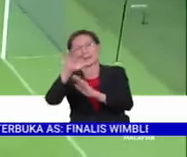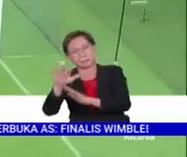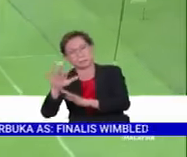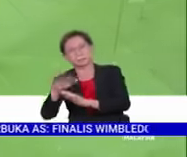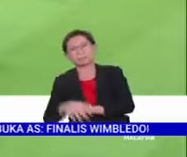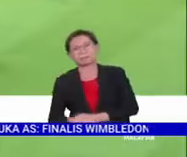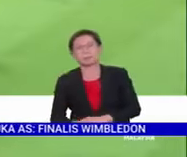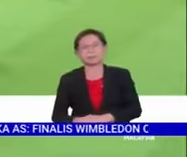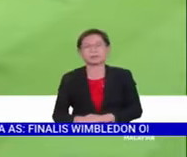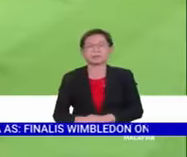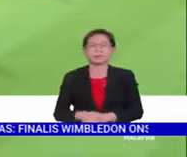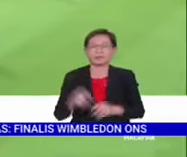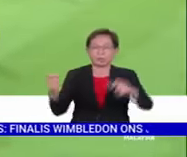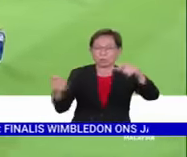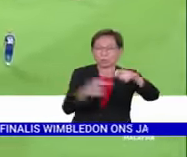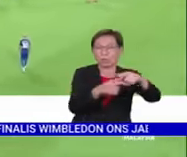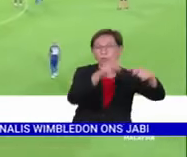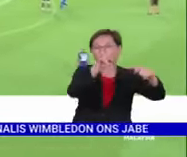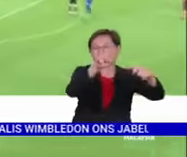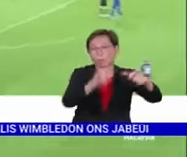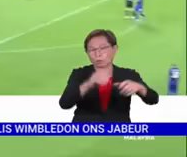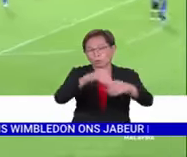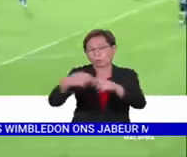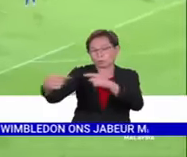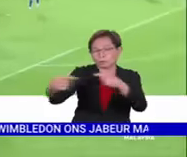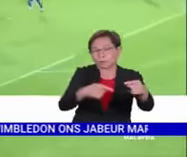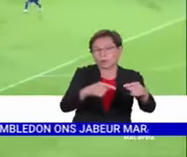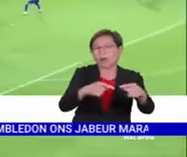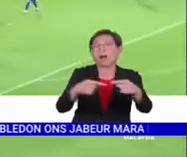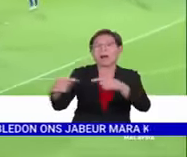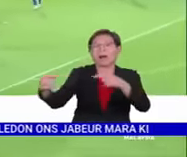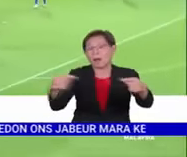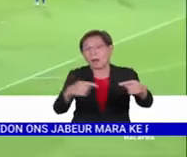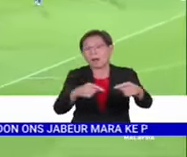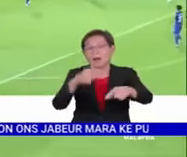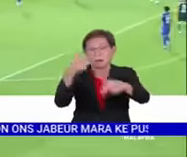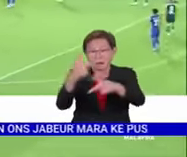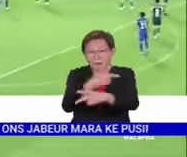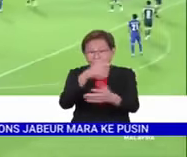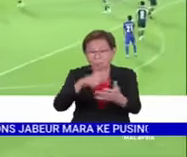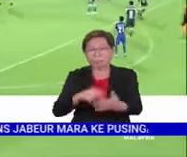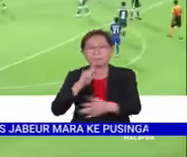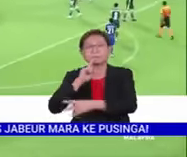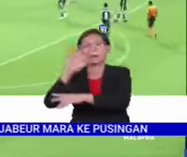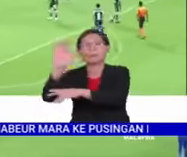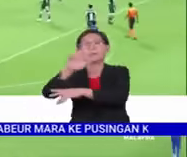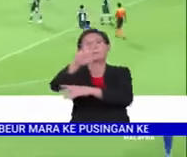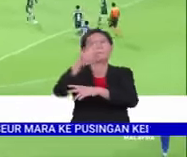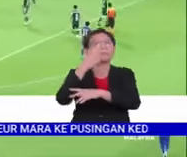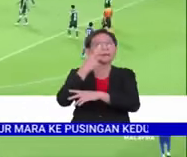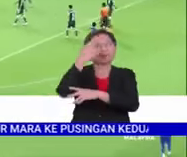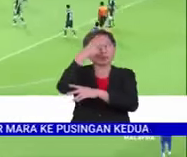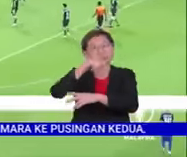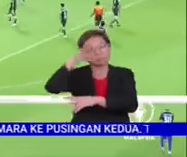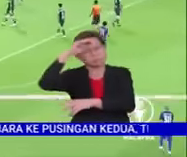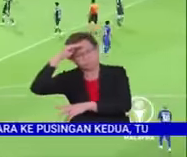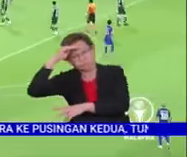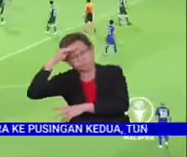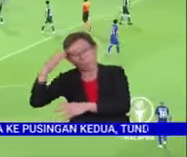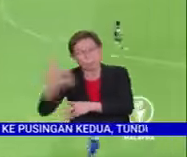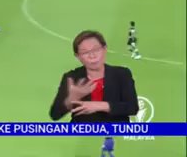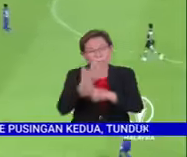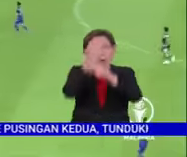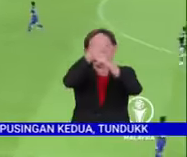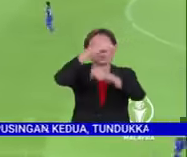ke-85 yang juga gol ke-20 dalam saingan Liga musim ini sekaligus menjamin 3 mata berharga buat JDT. Kemenangan